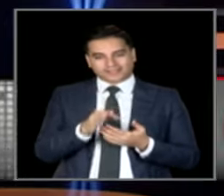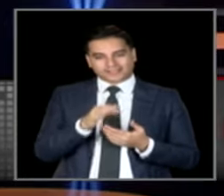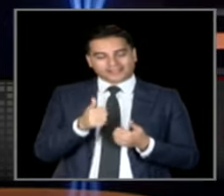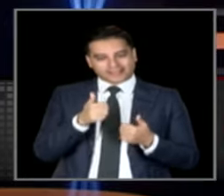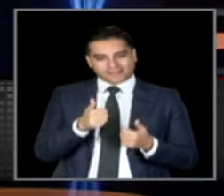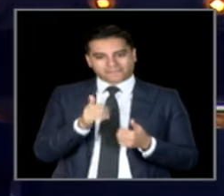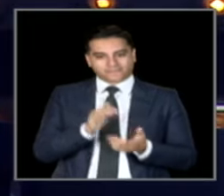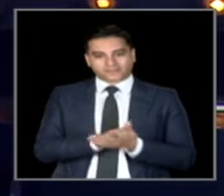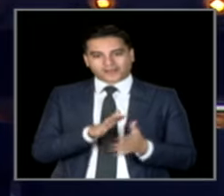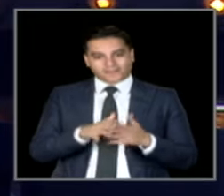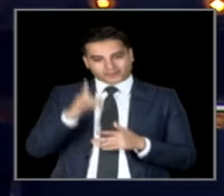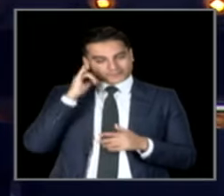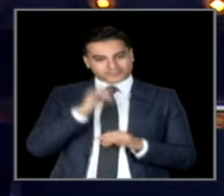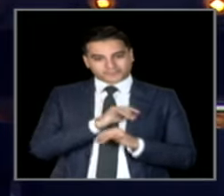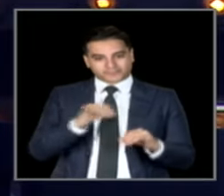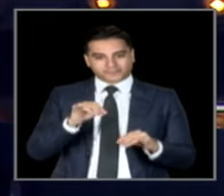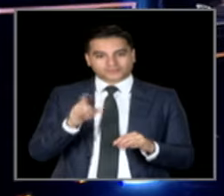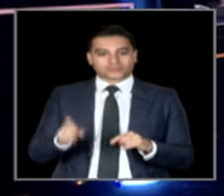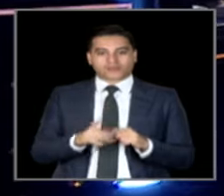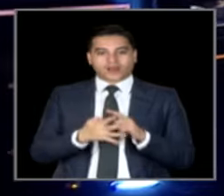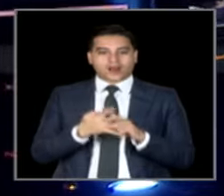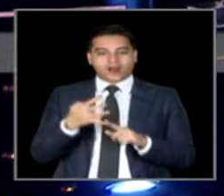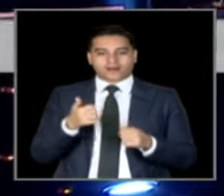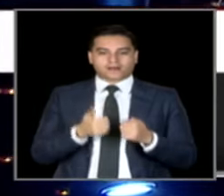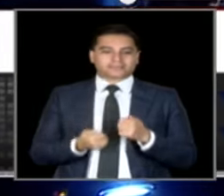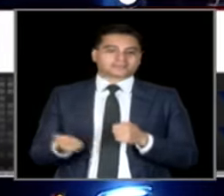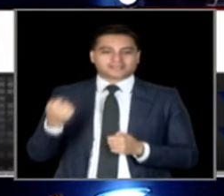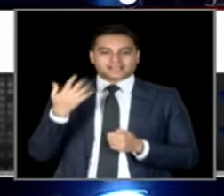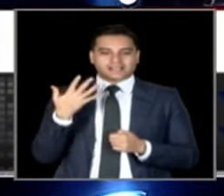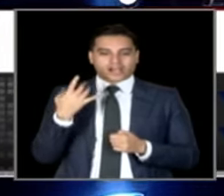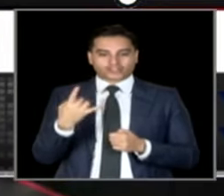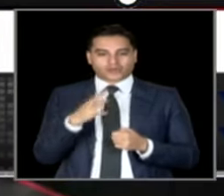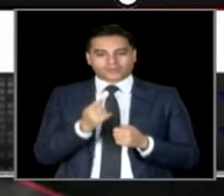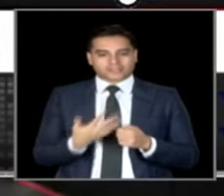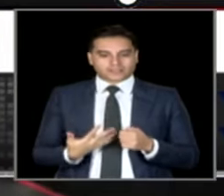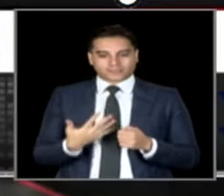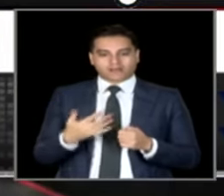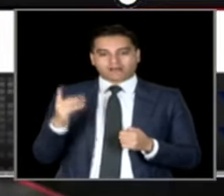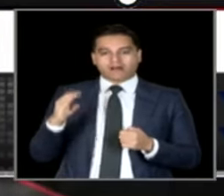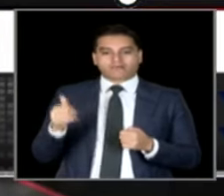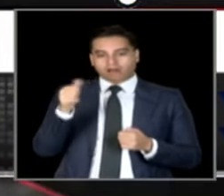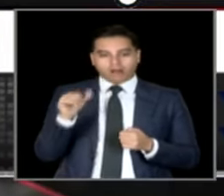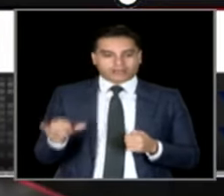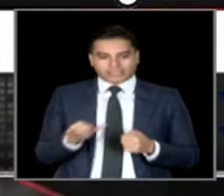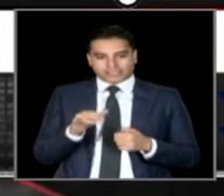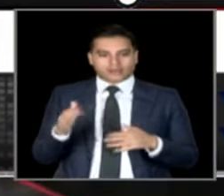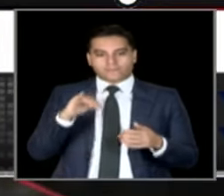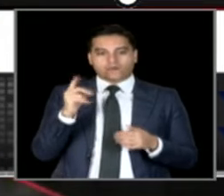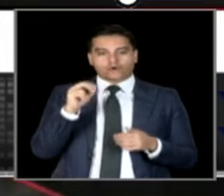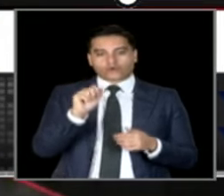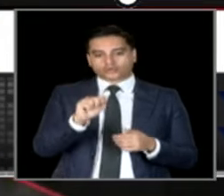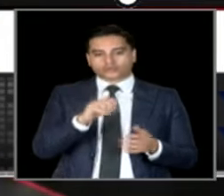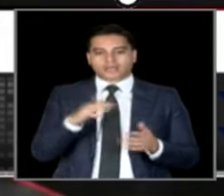دول زمايلك. أربع اختيارات بزائد 10 وناقص 5: رجائي عطية، مرقص